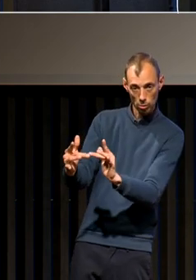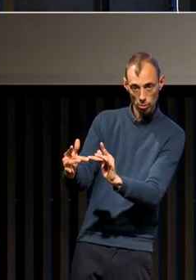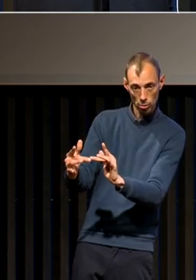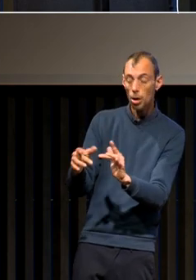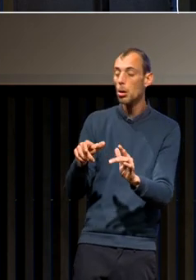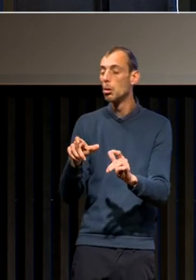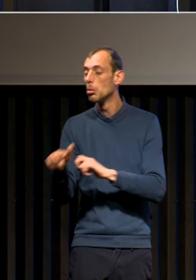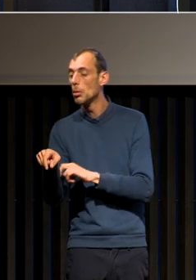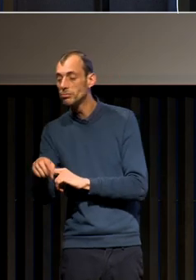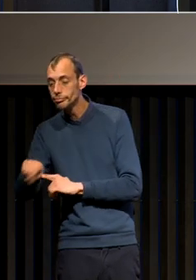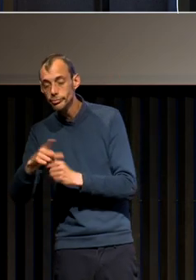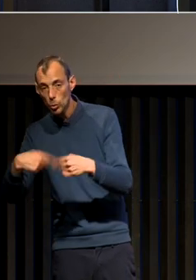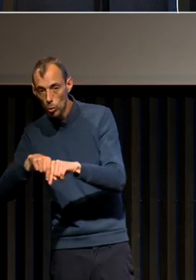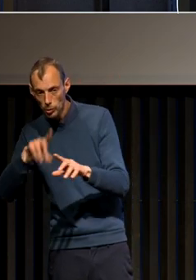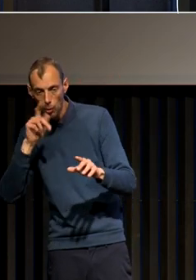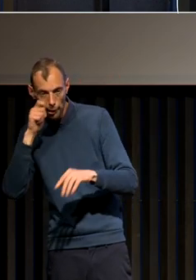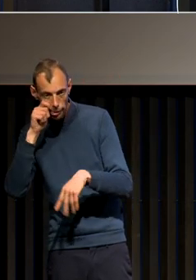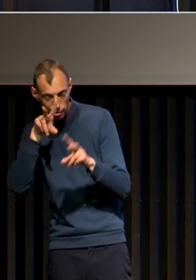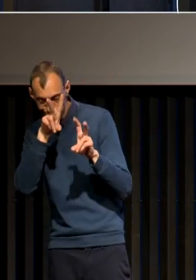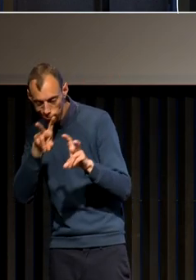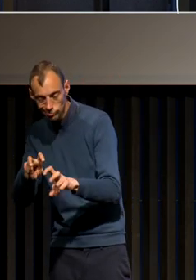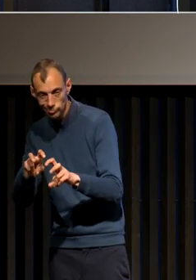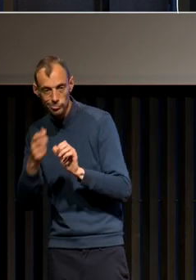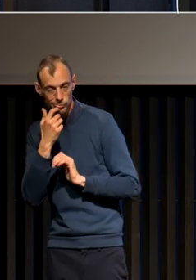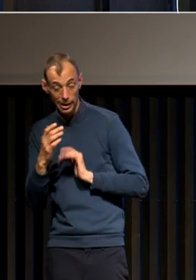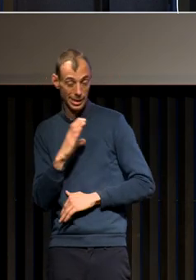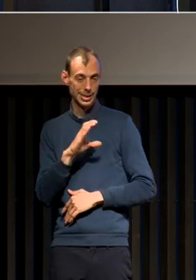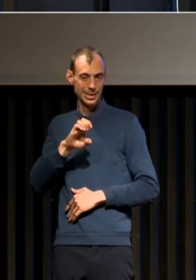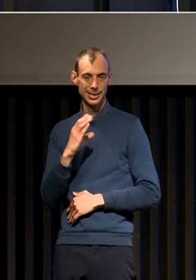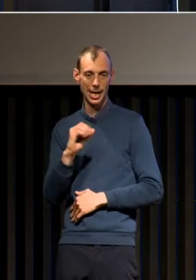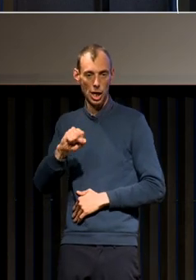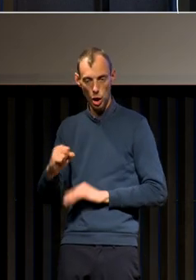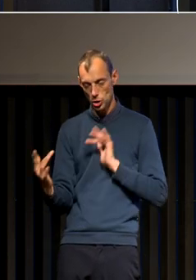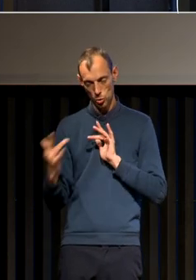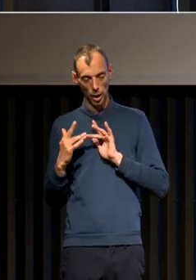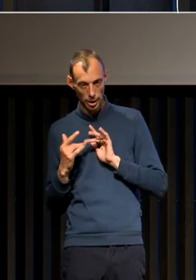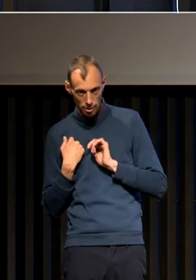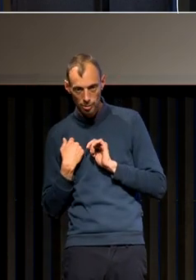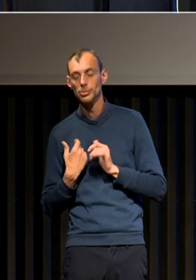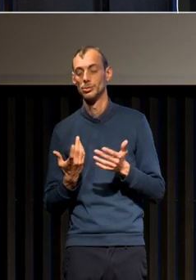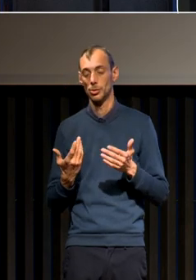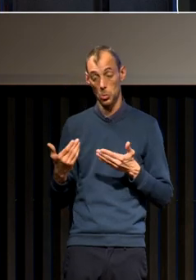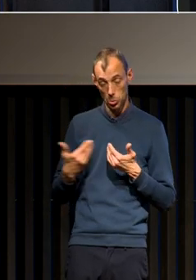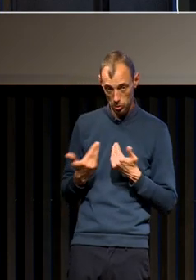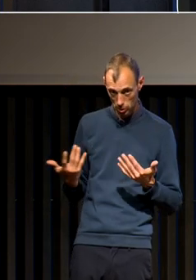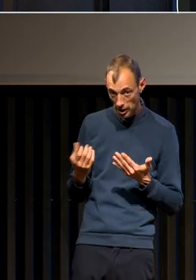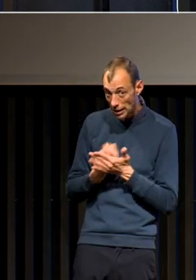qui reviendra vers le SECOS. Nous demanderons les coordonnées dont on dispose,